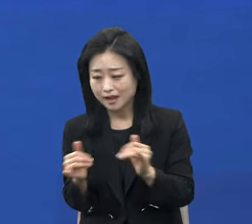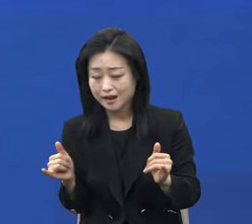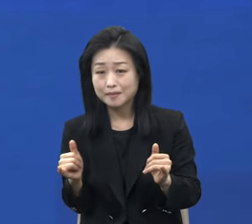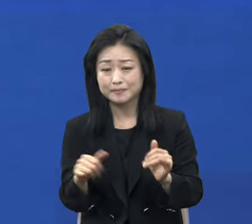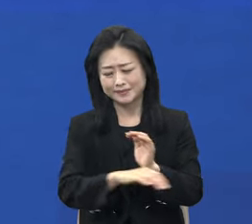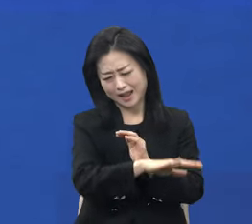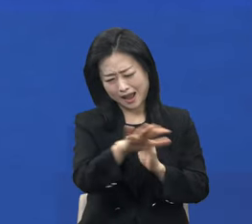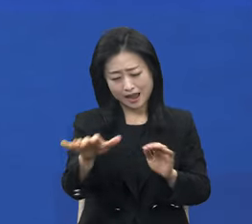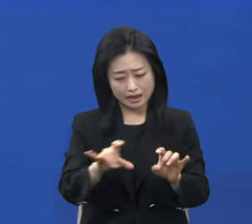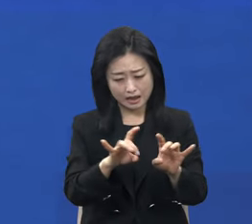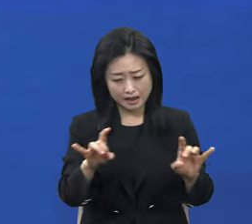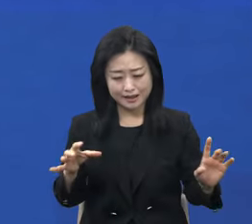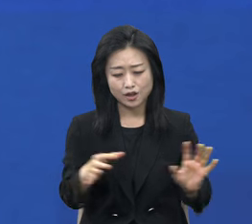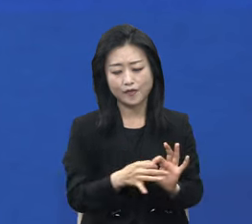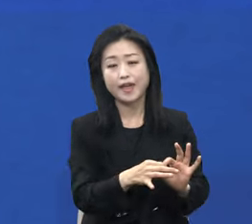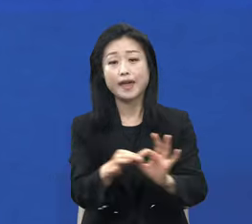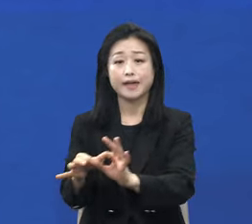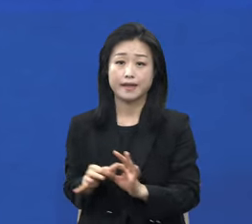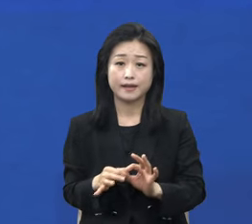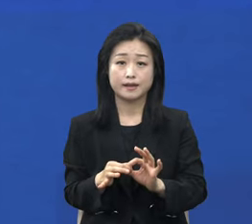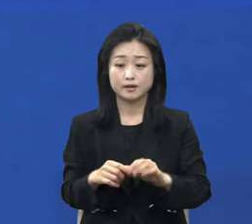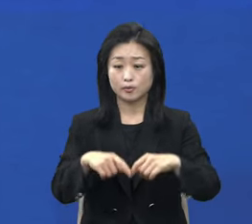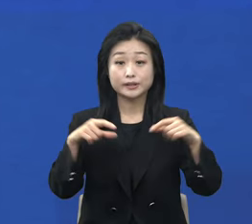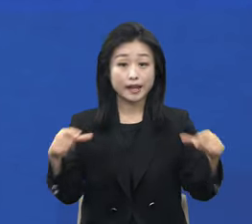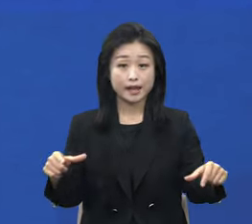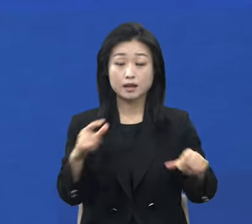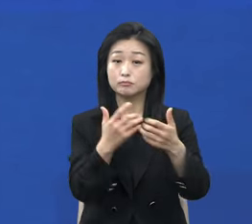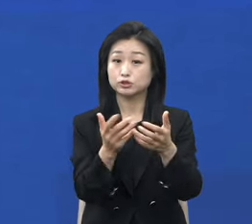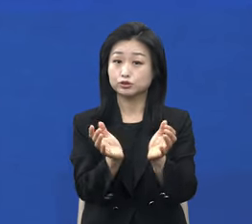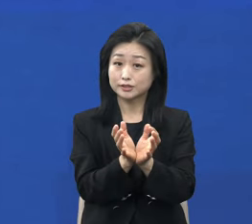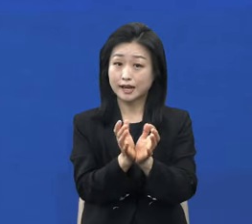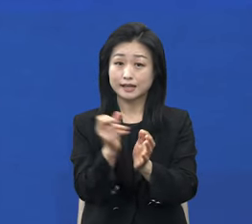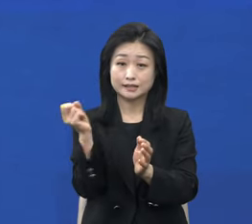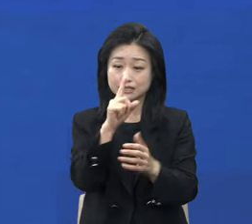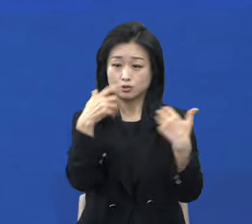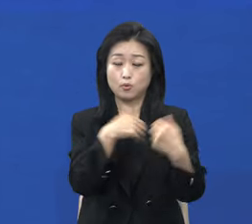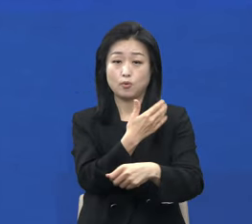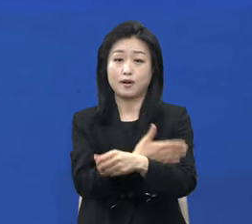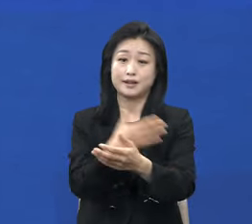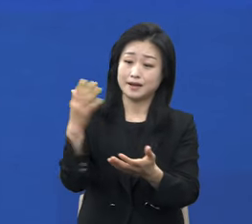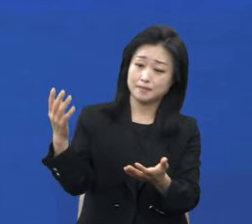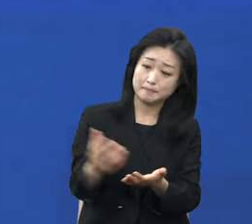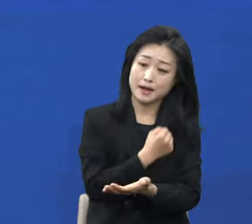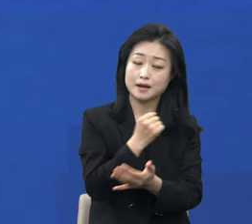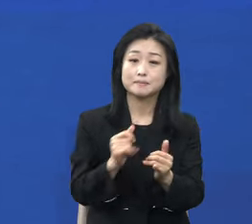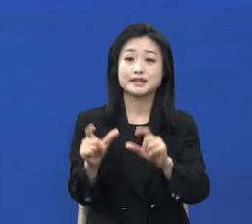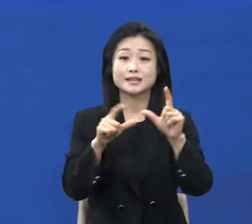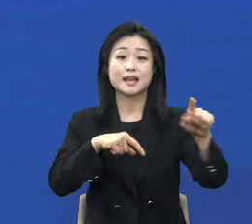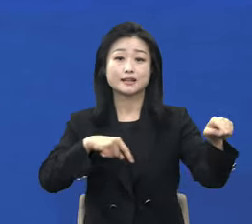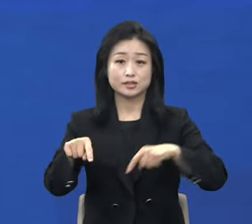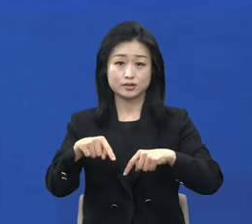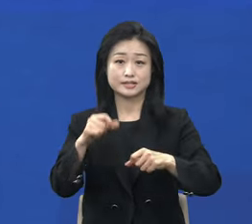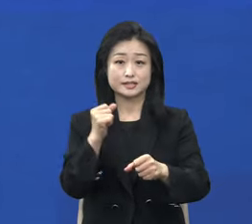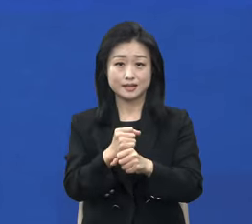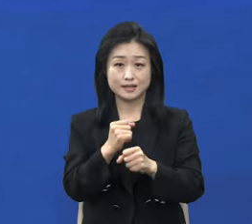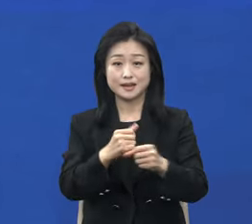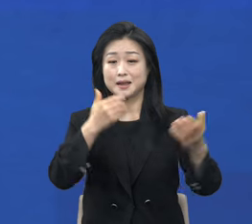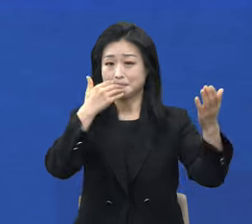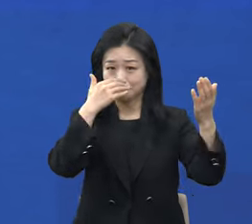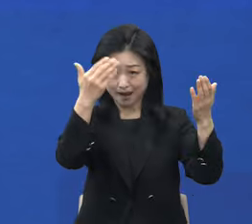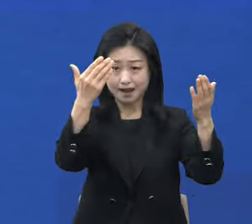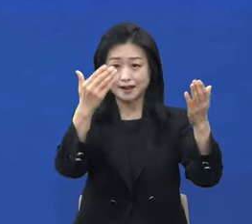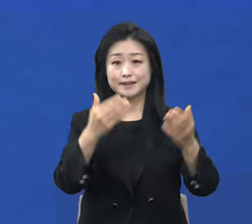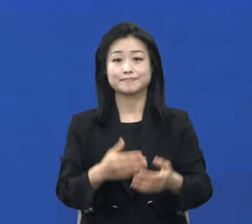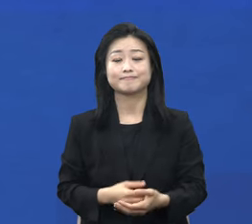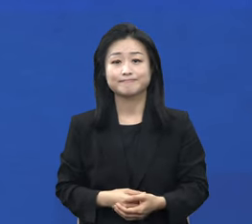다양한 계층과 연대를 확대하고 민주당의 재집권 전략으로서의 민생 정치를 실현하겠습니다.